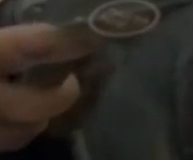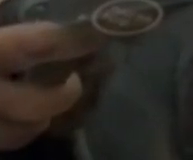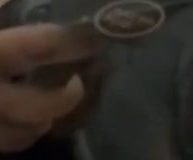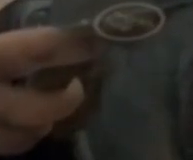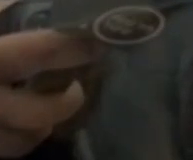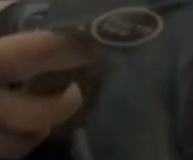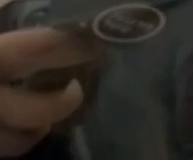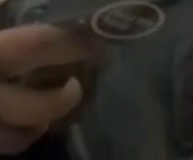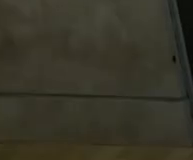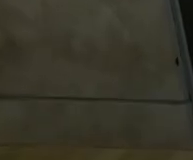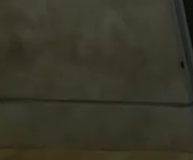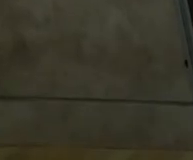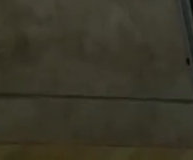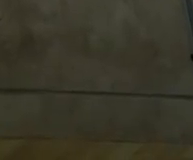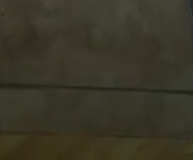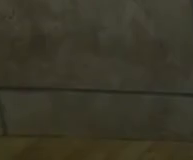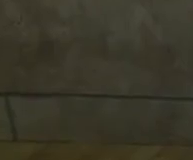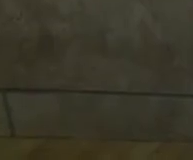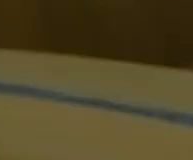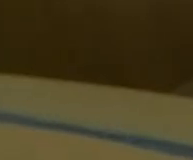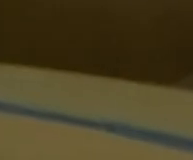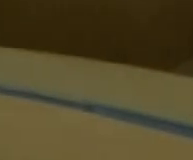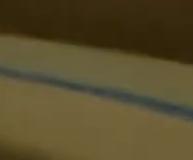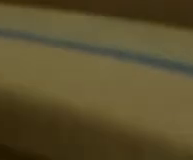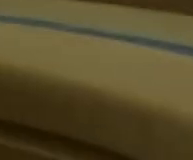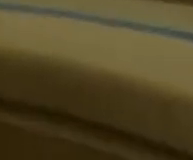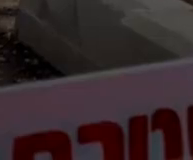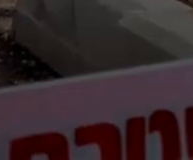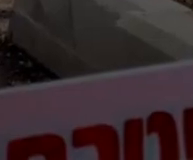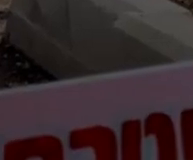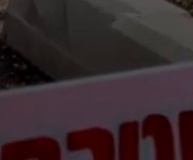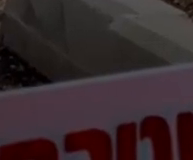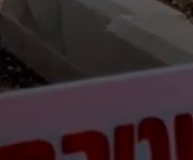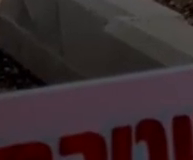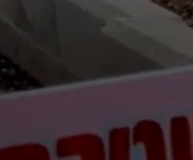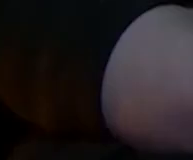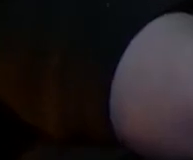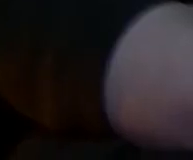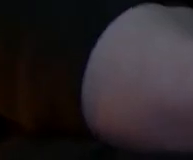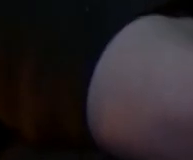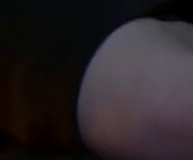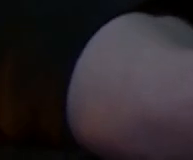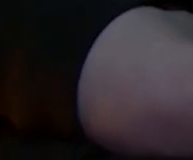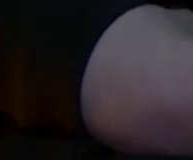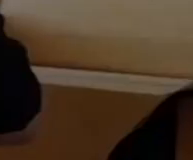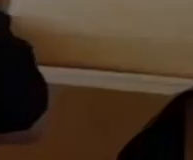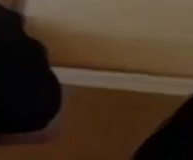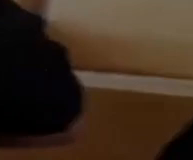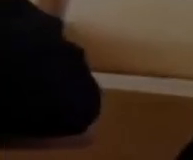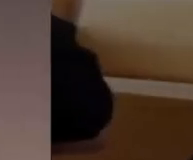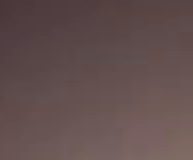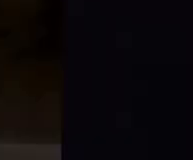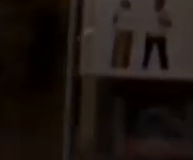לך חיים יותר. ארבעה מעשרי עולם נגזרו על נדב סלע שרצח לפני כשנה את אשתו, שני ילדיהם ואת